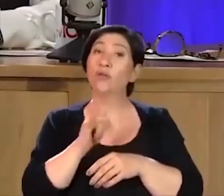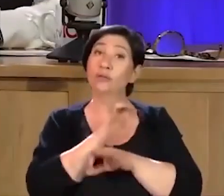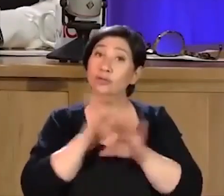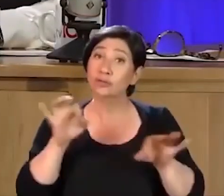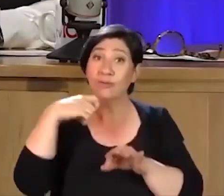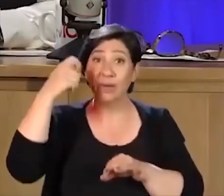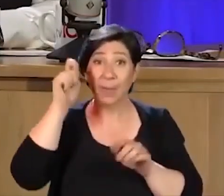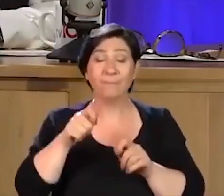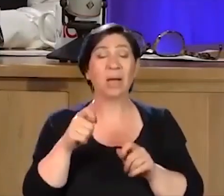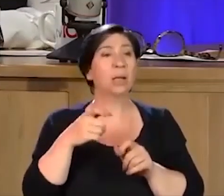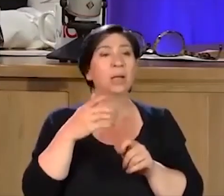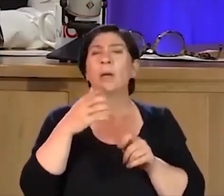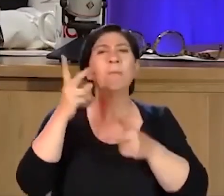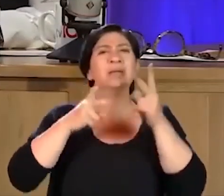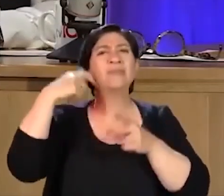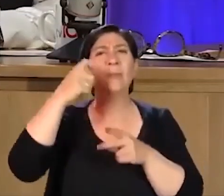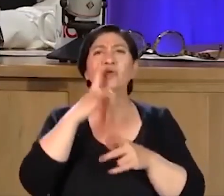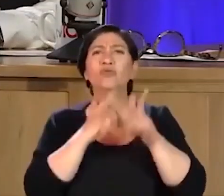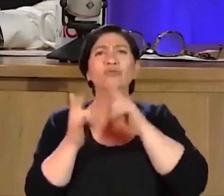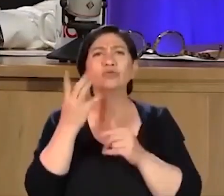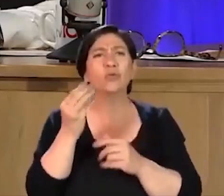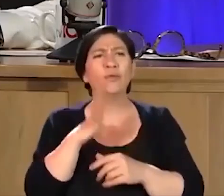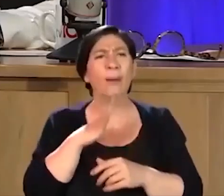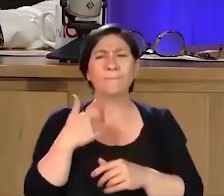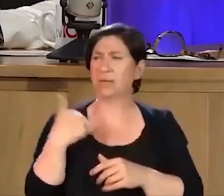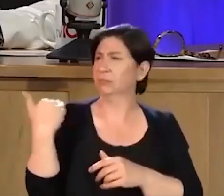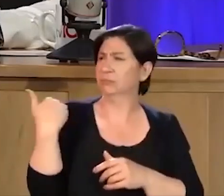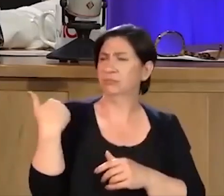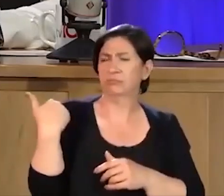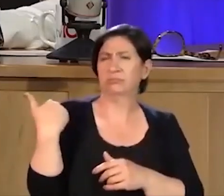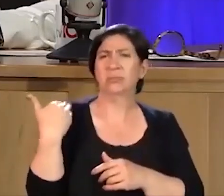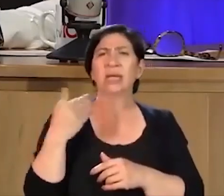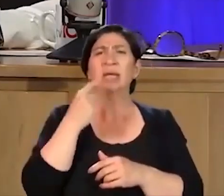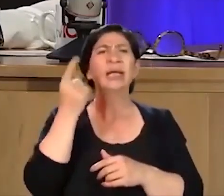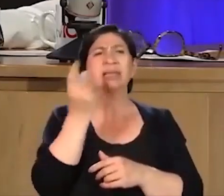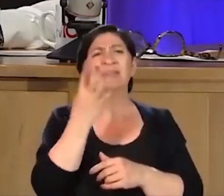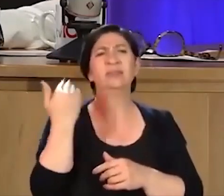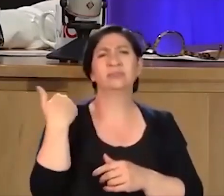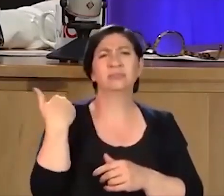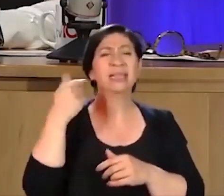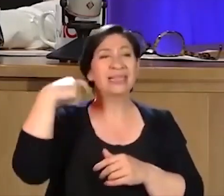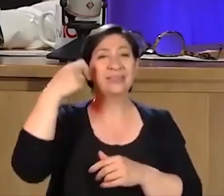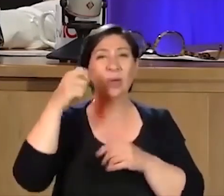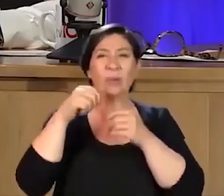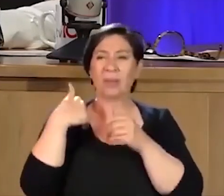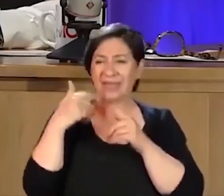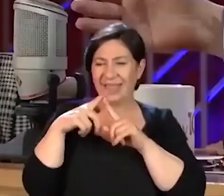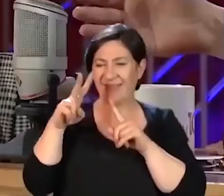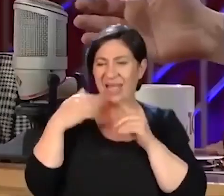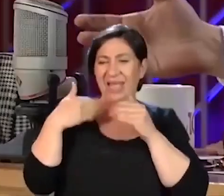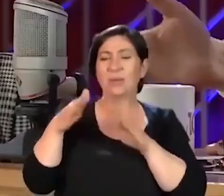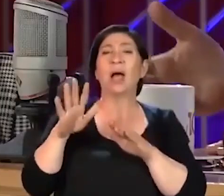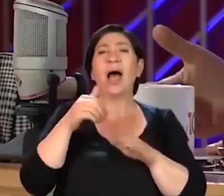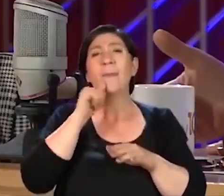yapmak. Bazı filmlerde niye küfür var bilmiyorum. Ya bana da söyledikleri zaman, bana da kaç sefer söylediler işte bu televizyondan uzak kaldığım süre